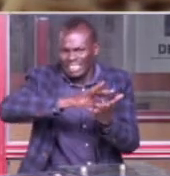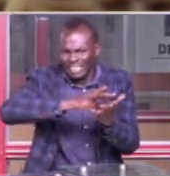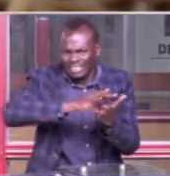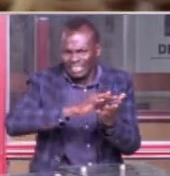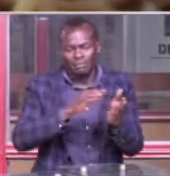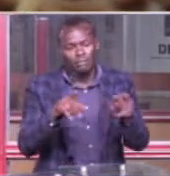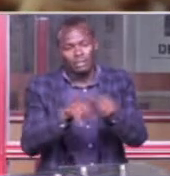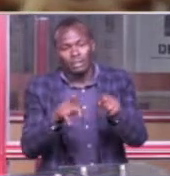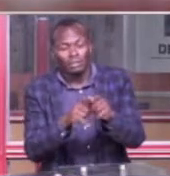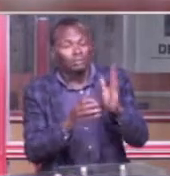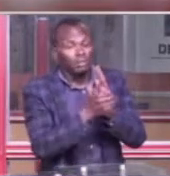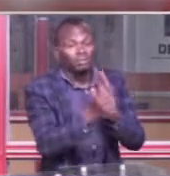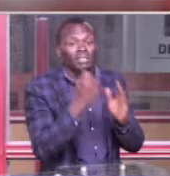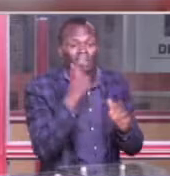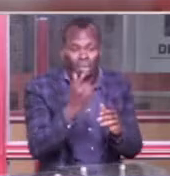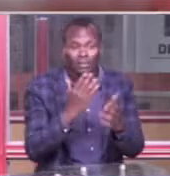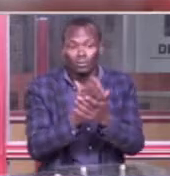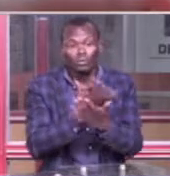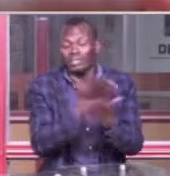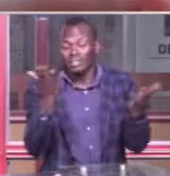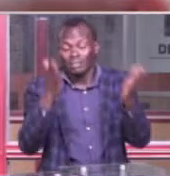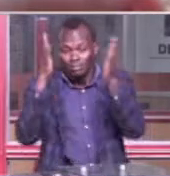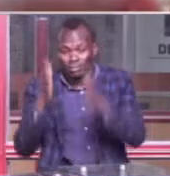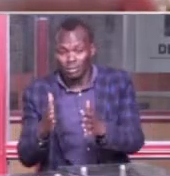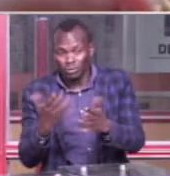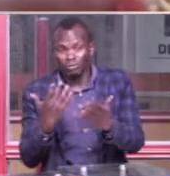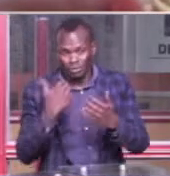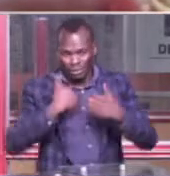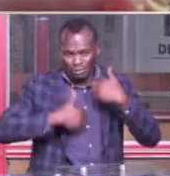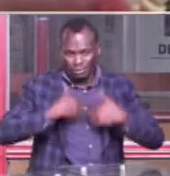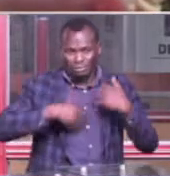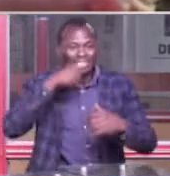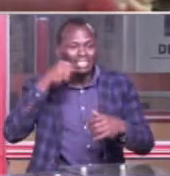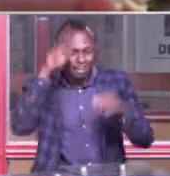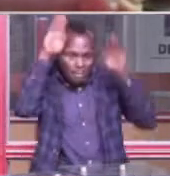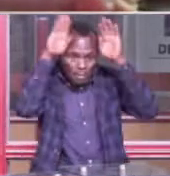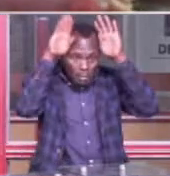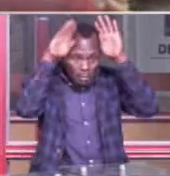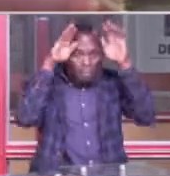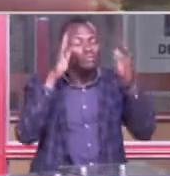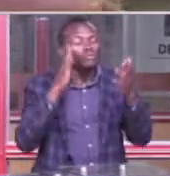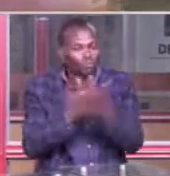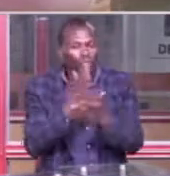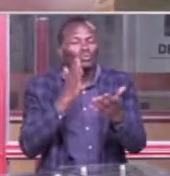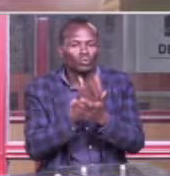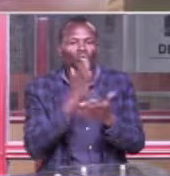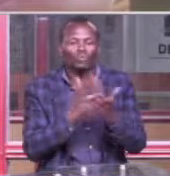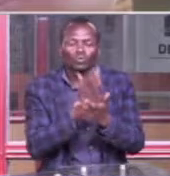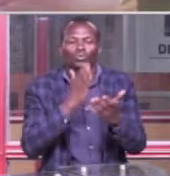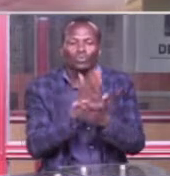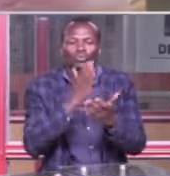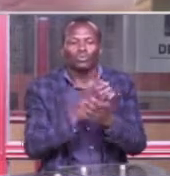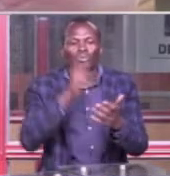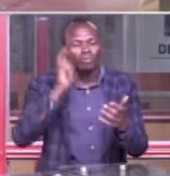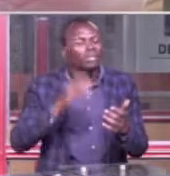Nolwekyo bagamba nti omuntu yenna ayagala okulya ennyama ya kamyu akakasibwa nti abeera ali ekintu ekiri